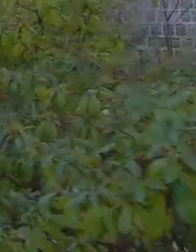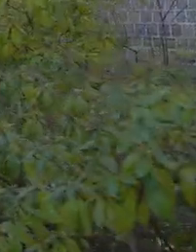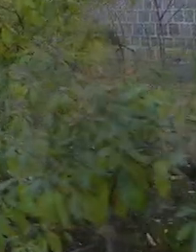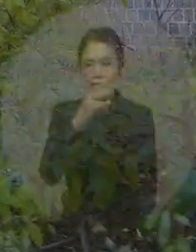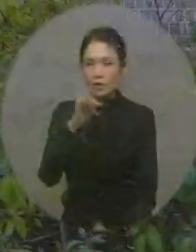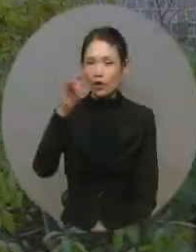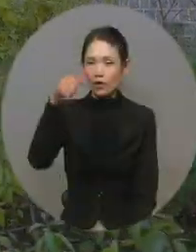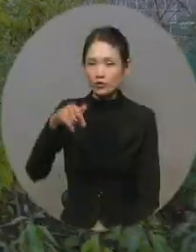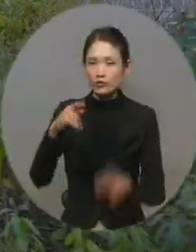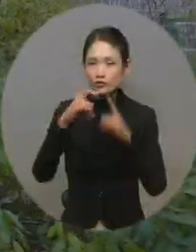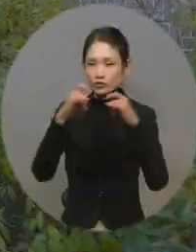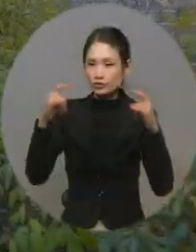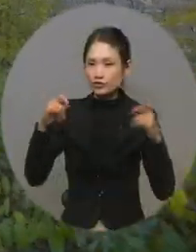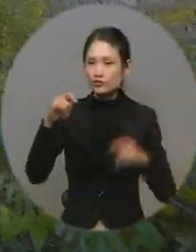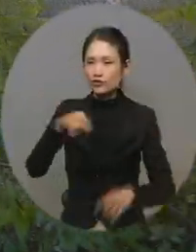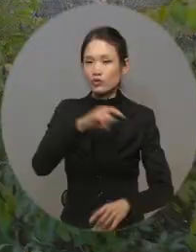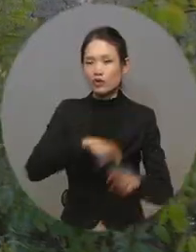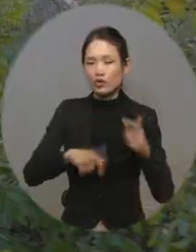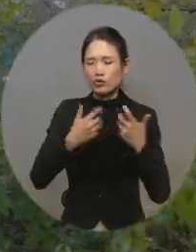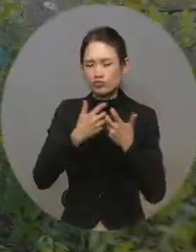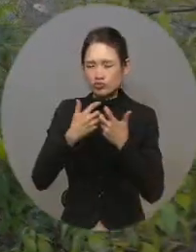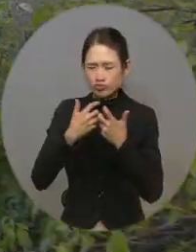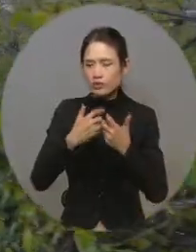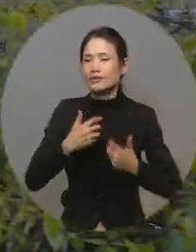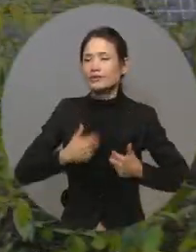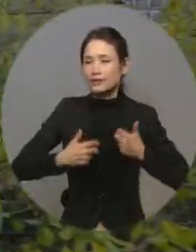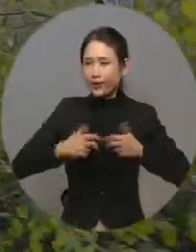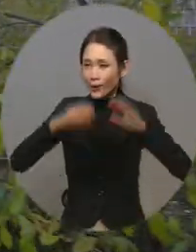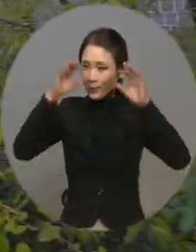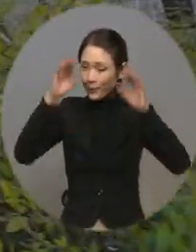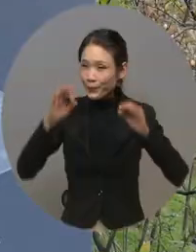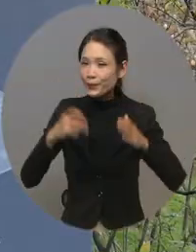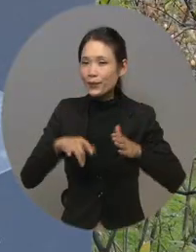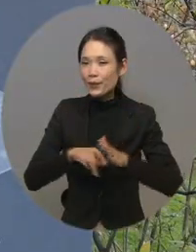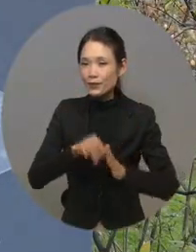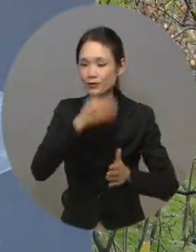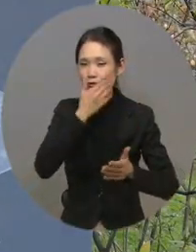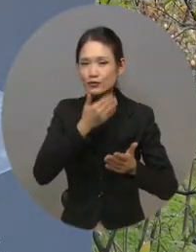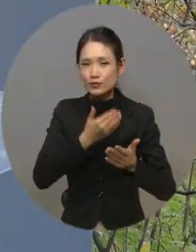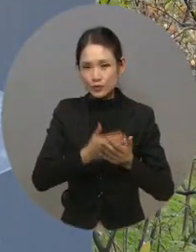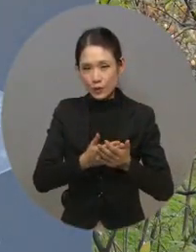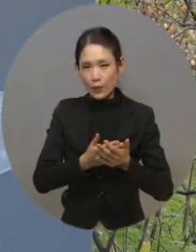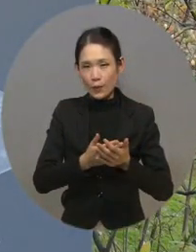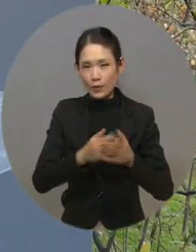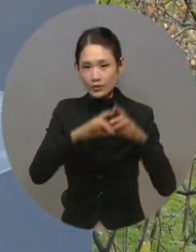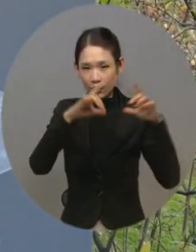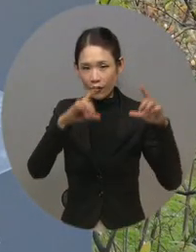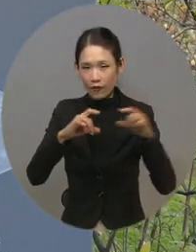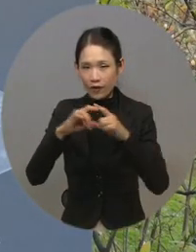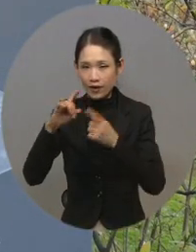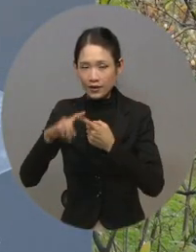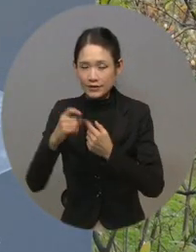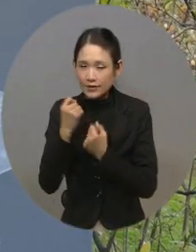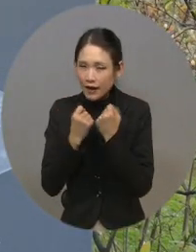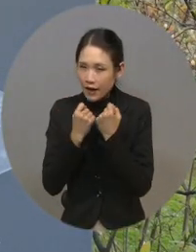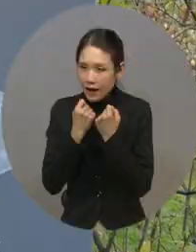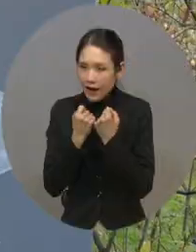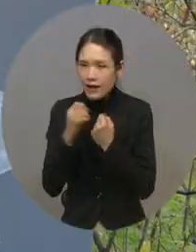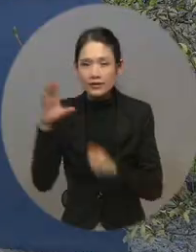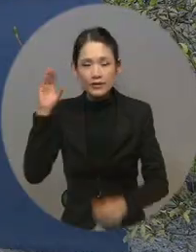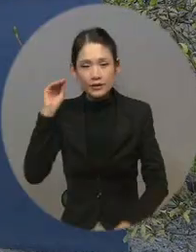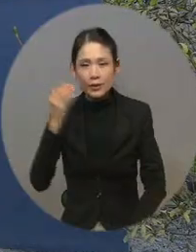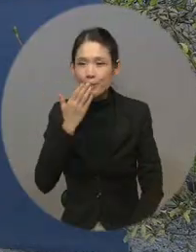덕수궁에는 이 덕수궁을 더 풍부하고 즐겁게 관람할 수 있도록 주요 전각에 대한 상세한 설명을 들을 수 있는 프로그램이